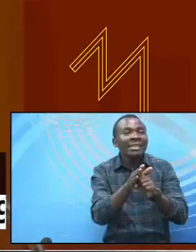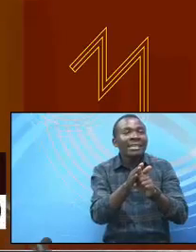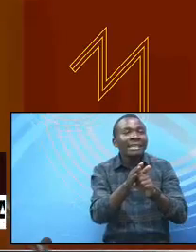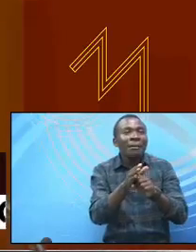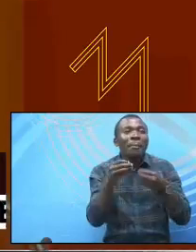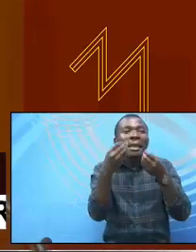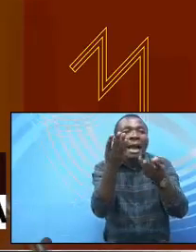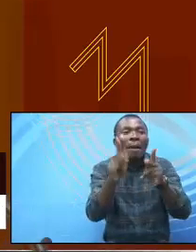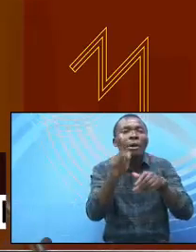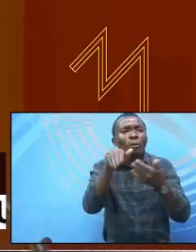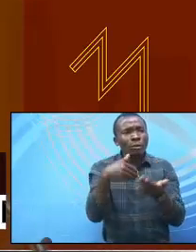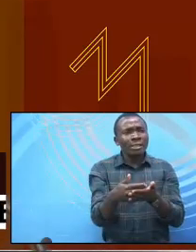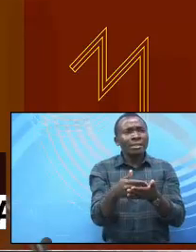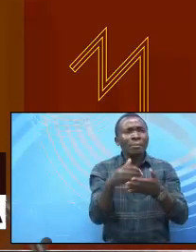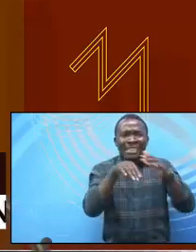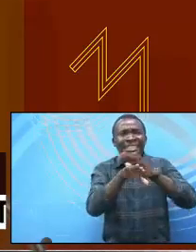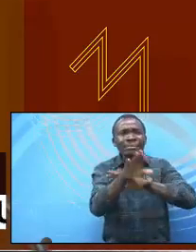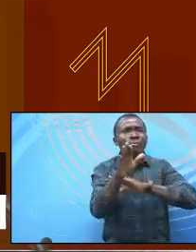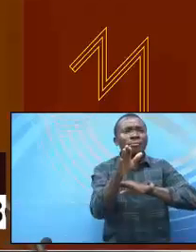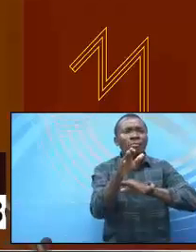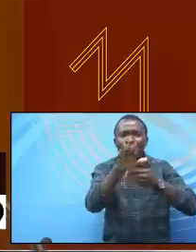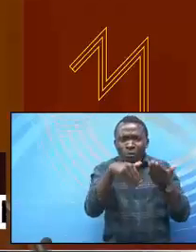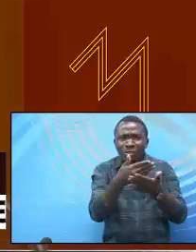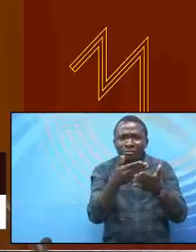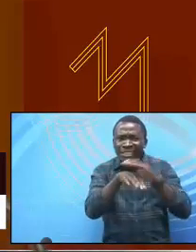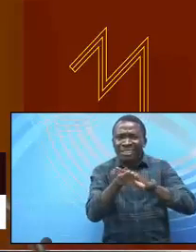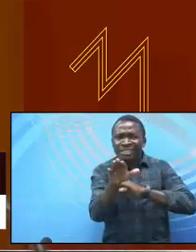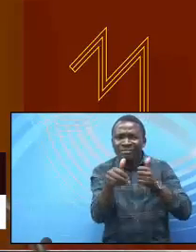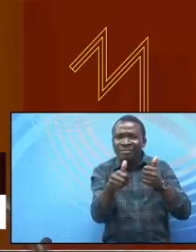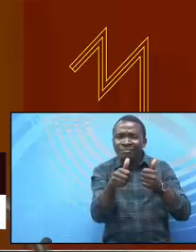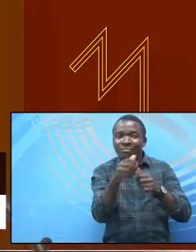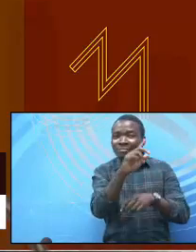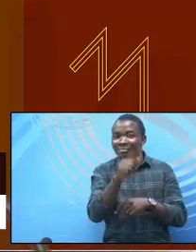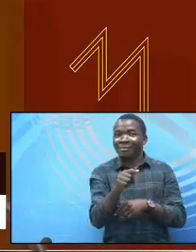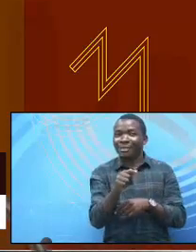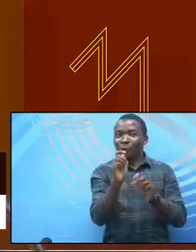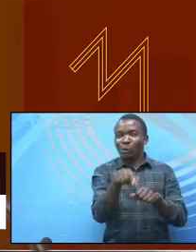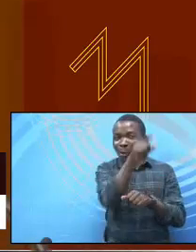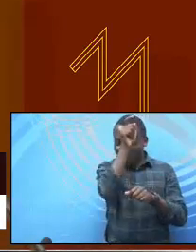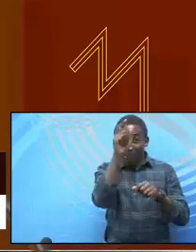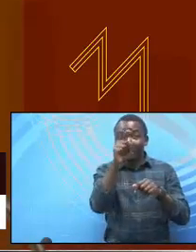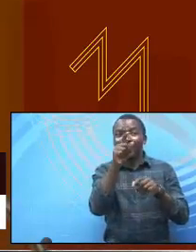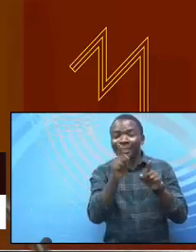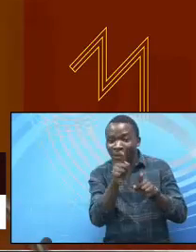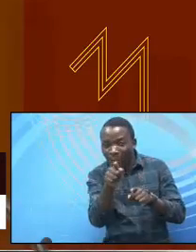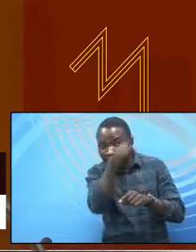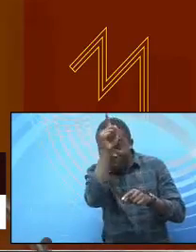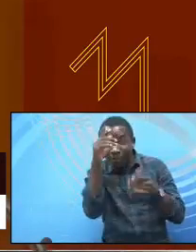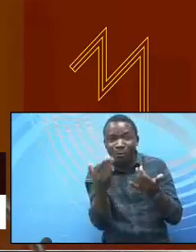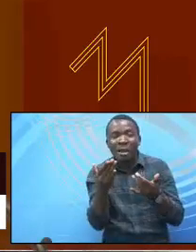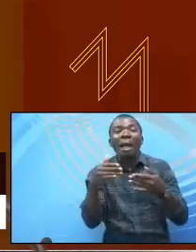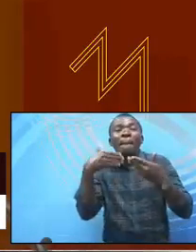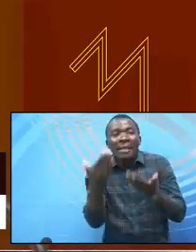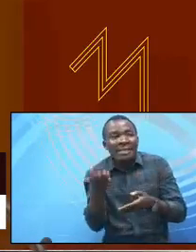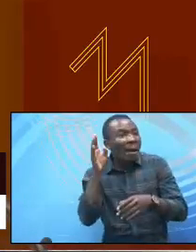bantu bose ni ikibazo nakibaza kandi cyo tugiye gusesengura uyu munsi mbese amakuru kuri coronavirus